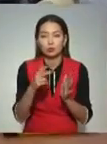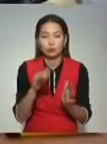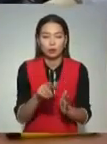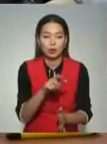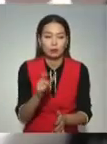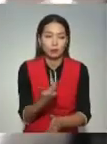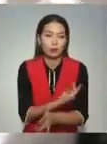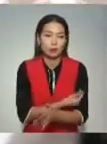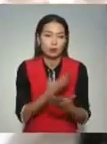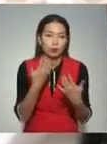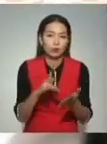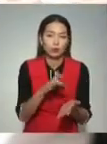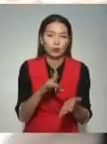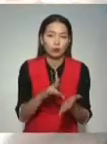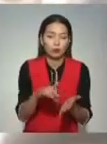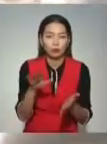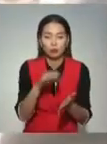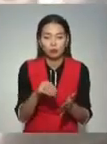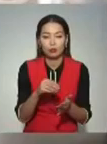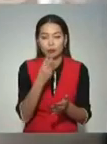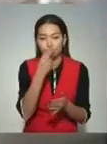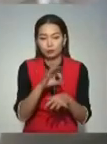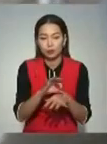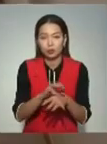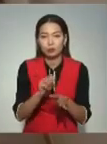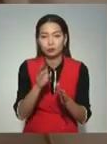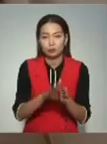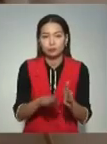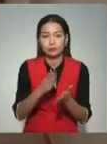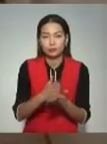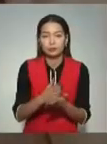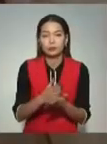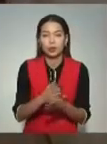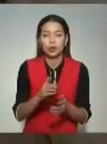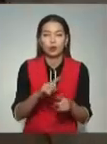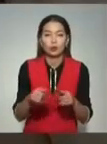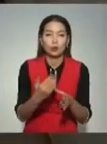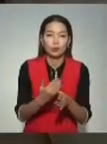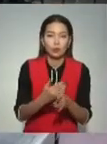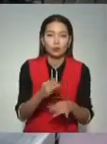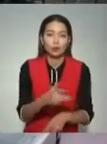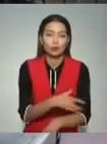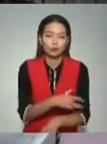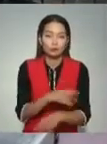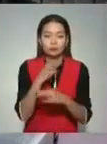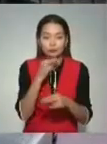егілген. Өңірде тұмау дерті де өршіп тұр. Соңғы күндері жедел жәрдем қызметіне жүгінушілер саны көбейген.